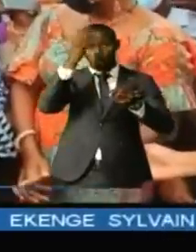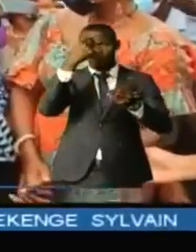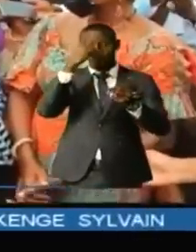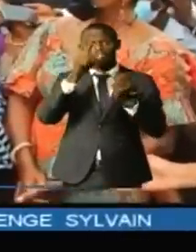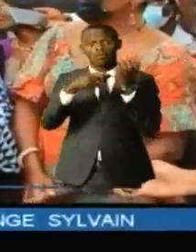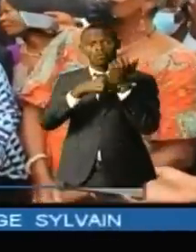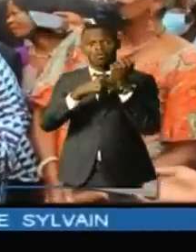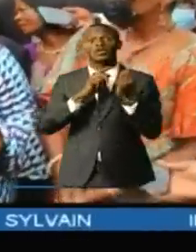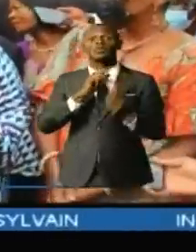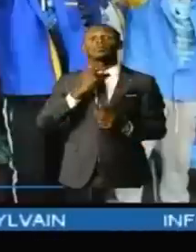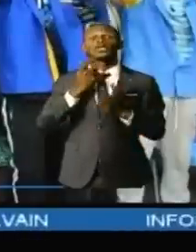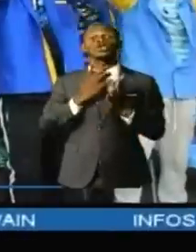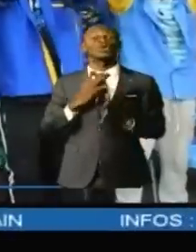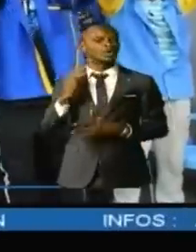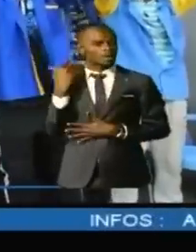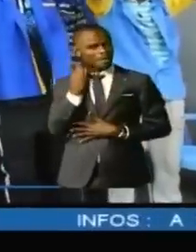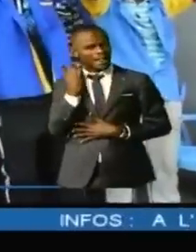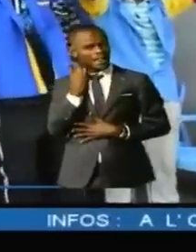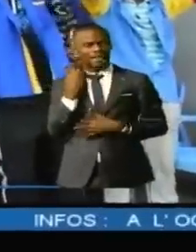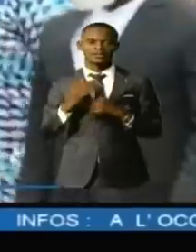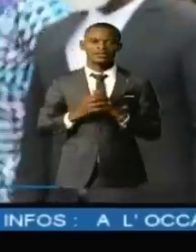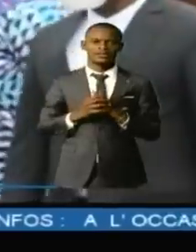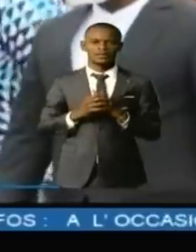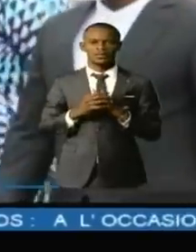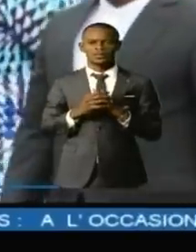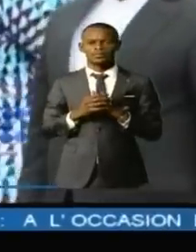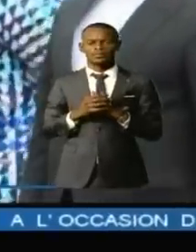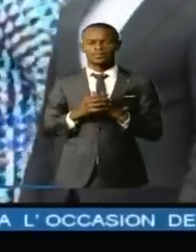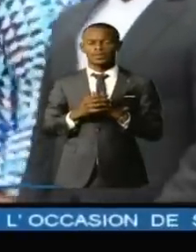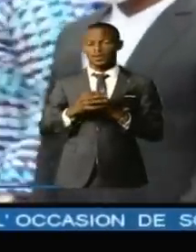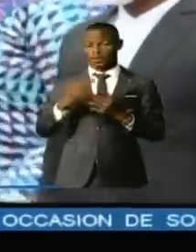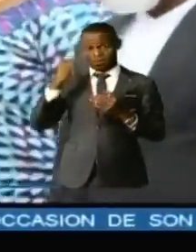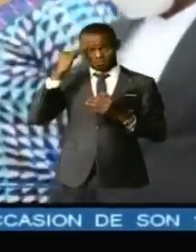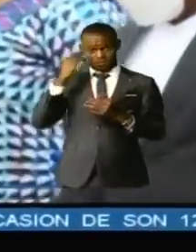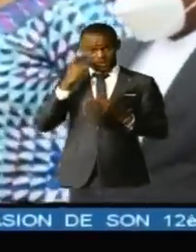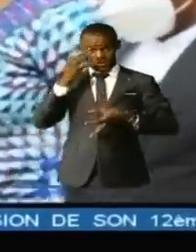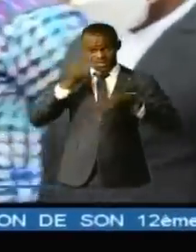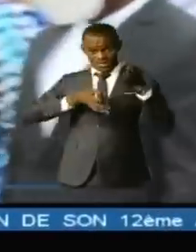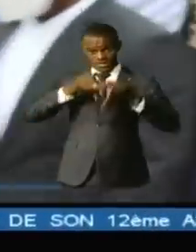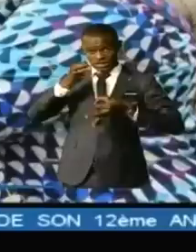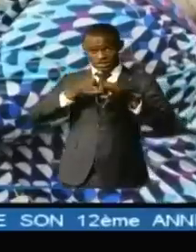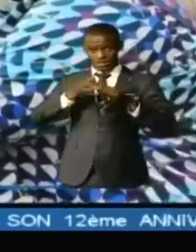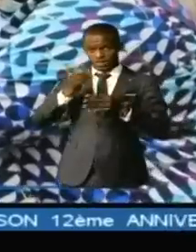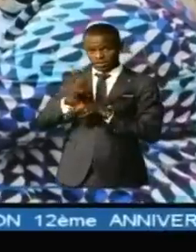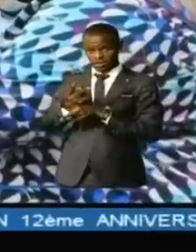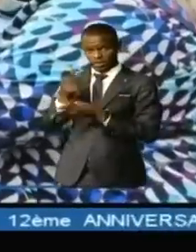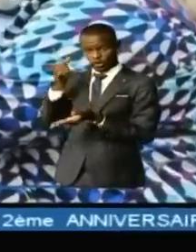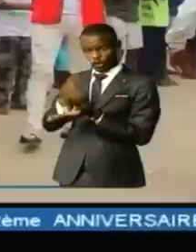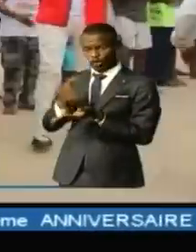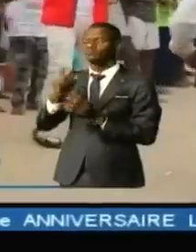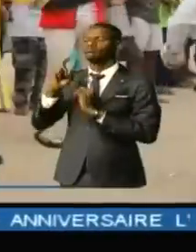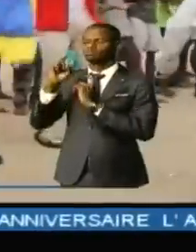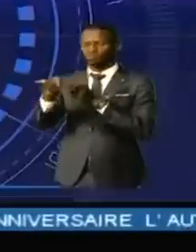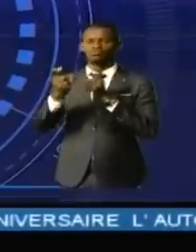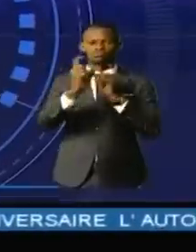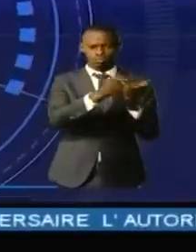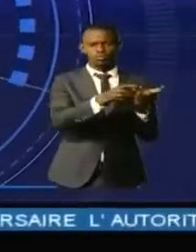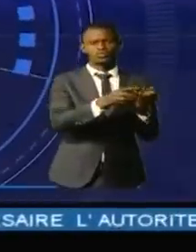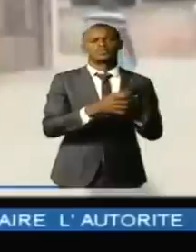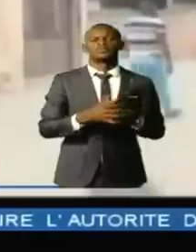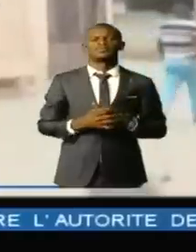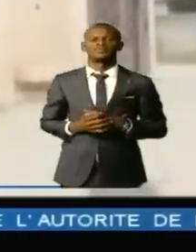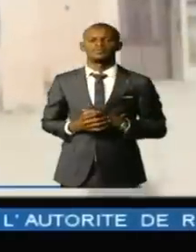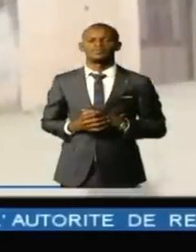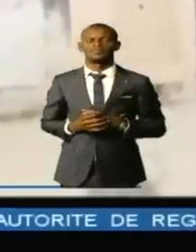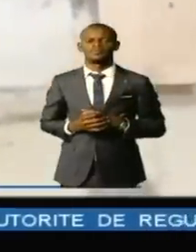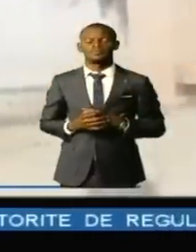les transferts des prisonniers. La ministre de la Justice et garde des Sceaux a procédé à leur remise aux bénéficiaires.